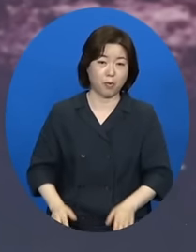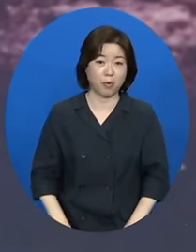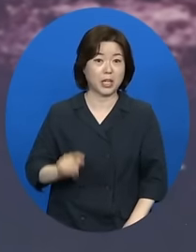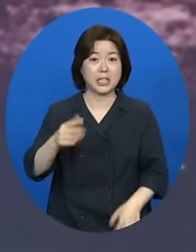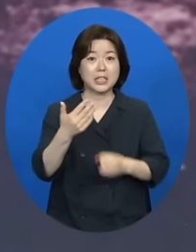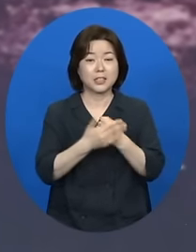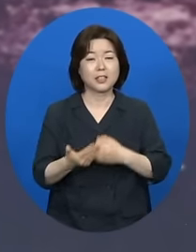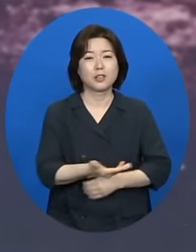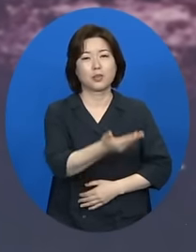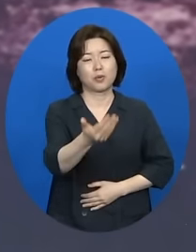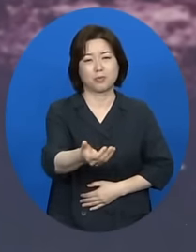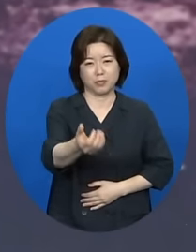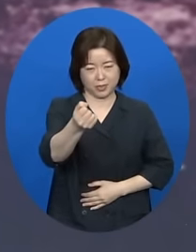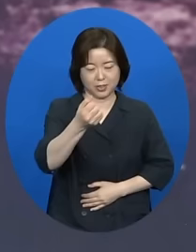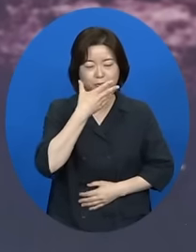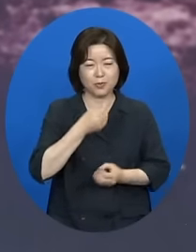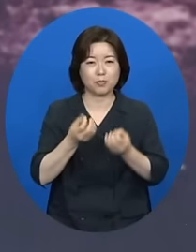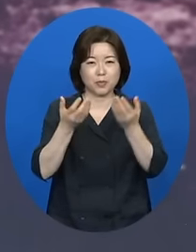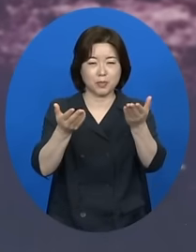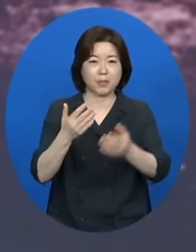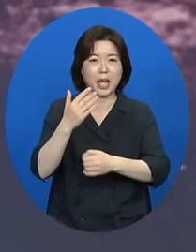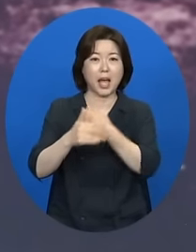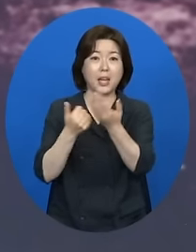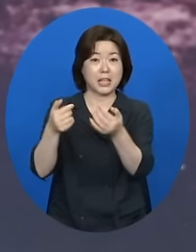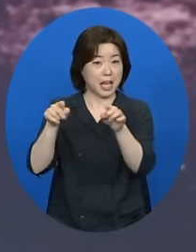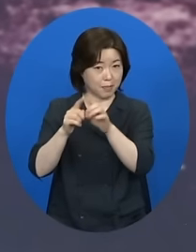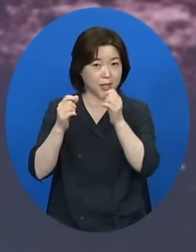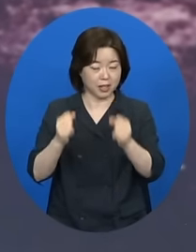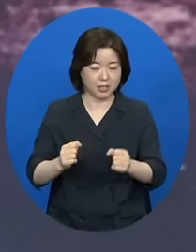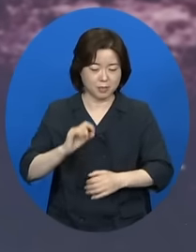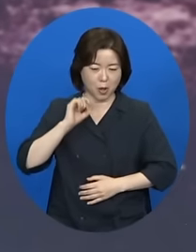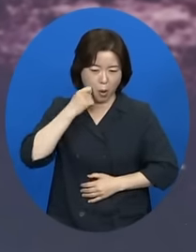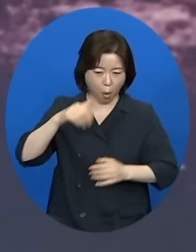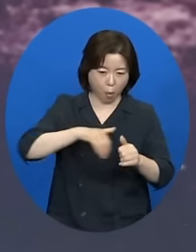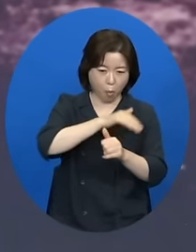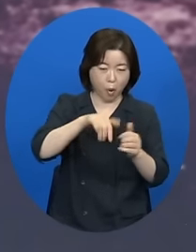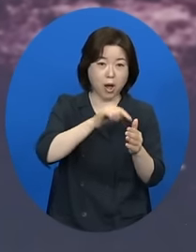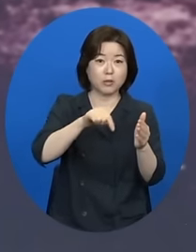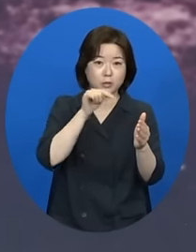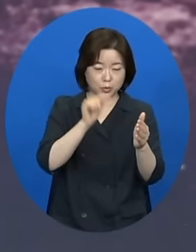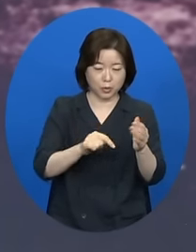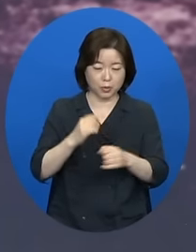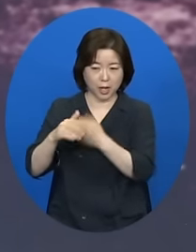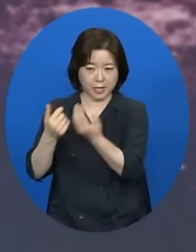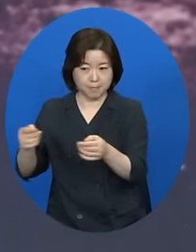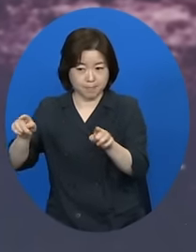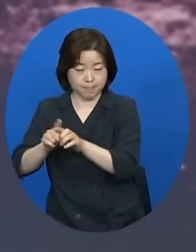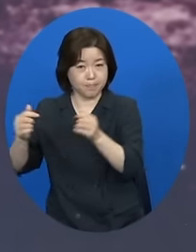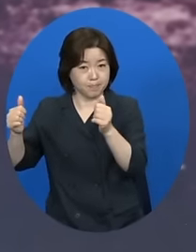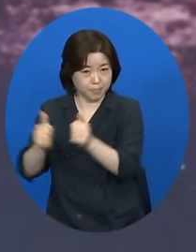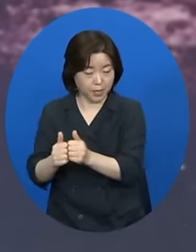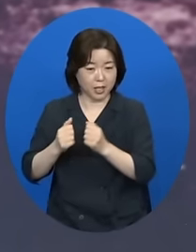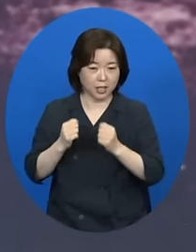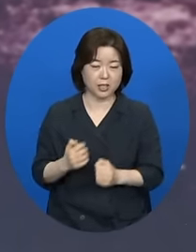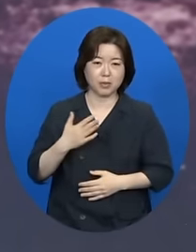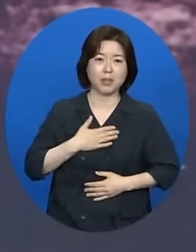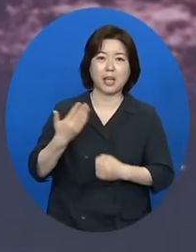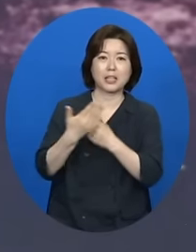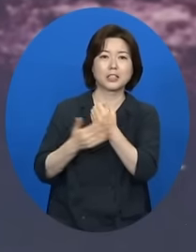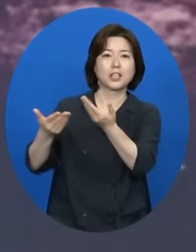있기를 축복합니다. 하나님이 함께 하심으로, 어려운 역경 속에서도 하나님이 함께 하심으로 나에게 은혜를